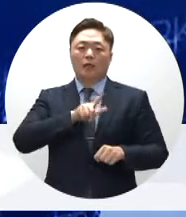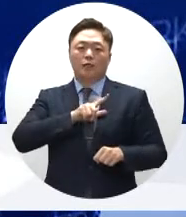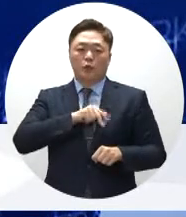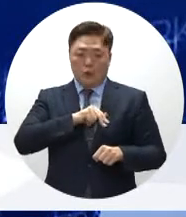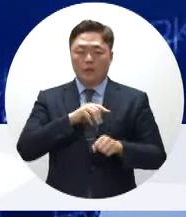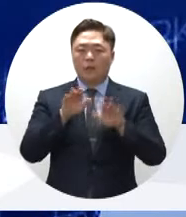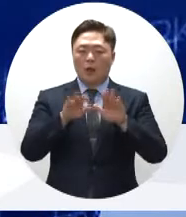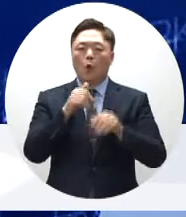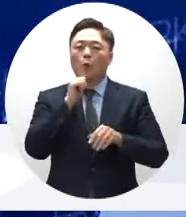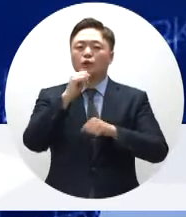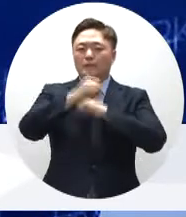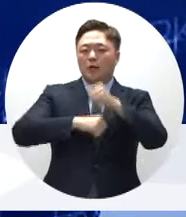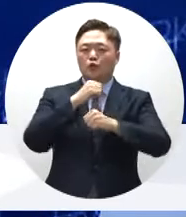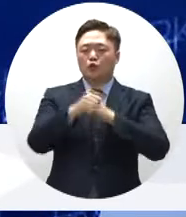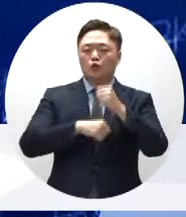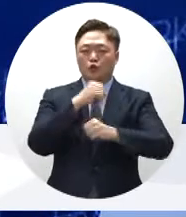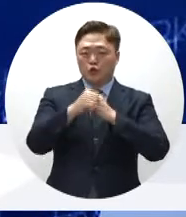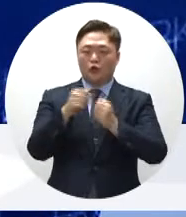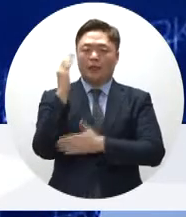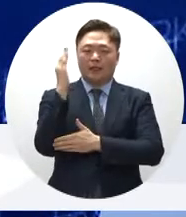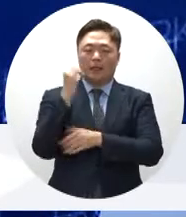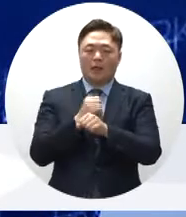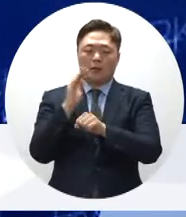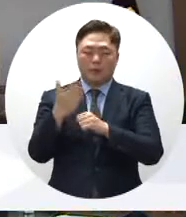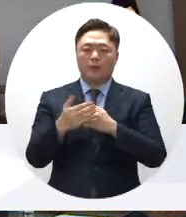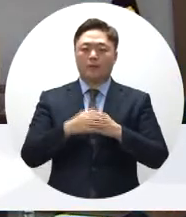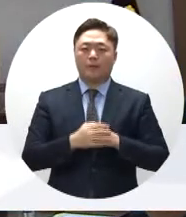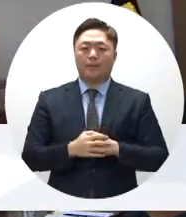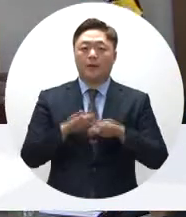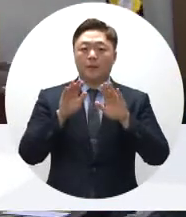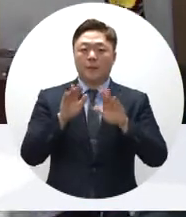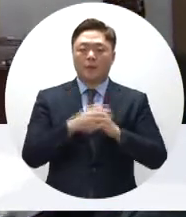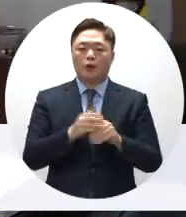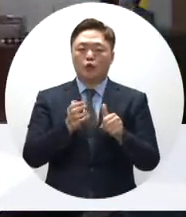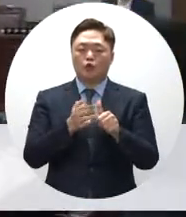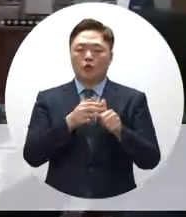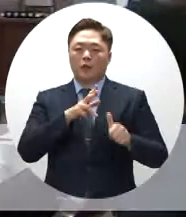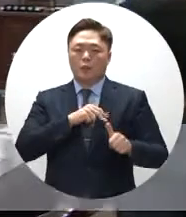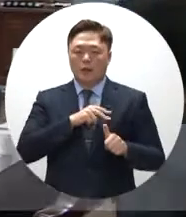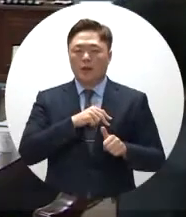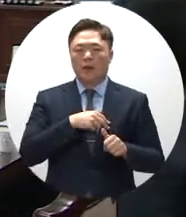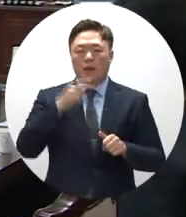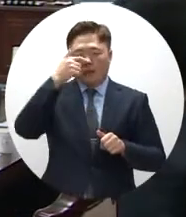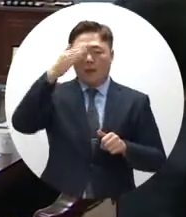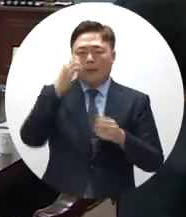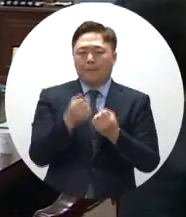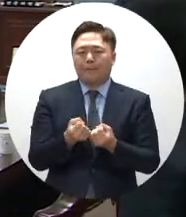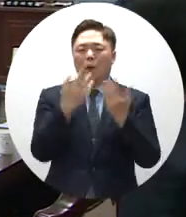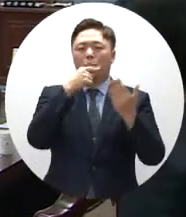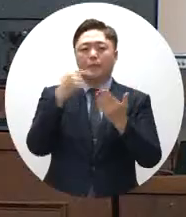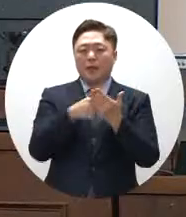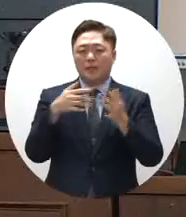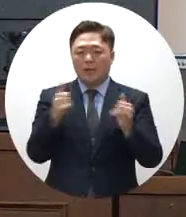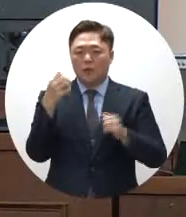뒤 제246회 임시회를 마무리했습니다. 군 의회는 원폭 피해자 추모 및 진상